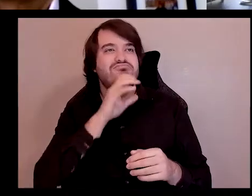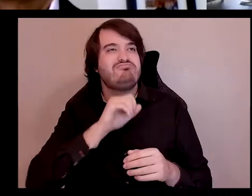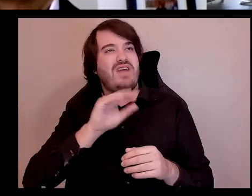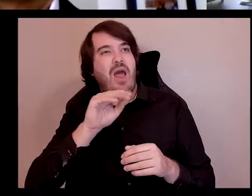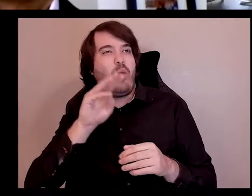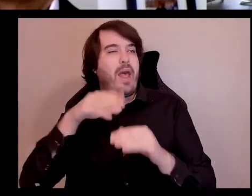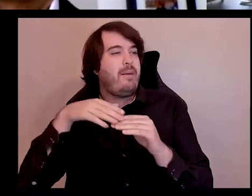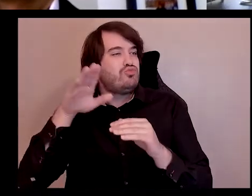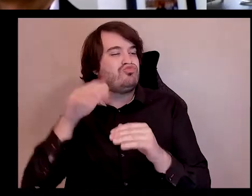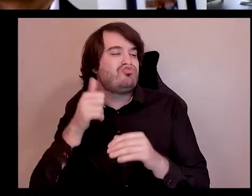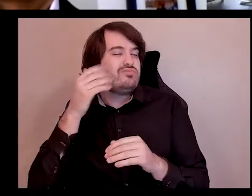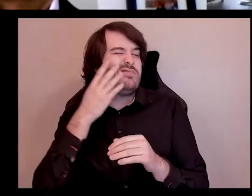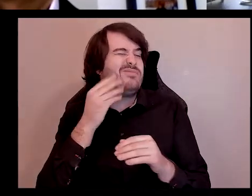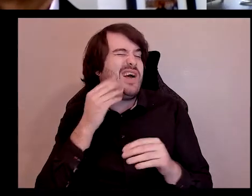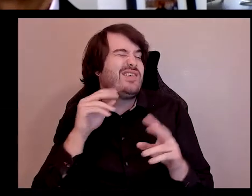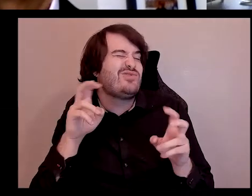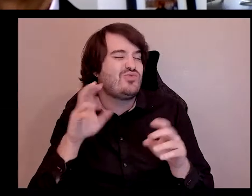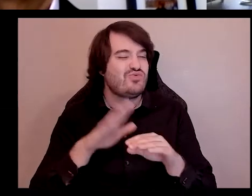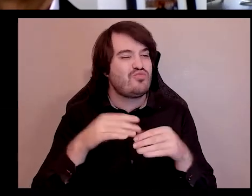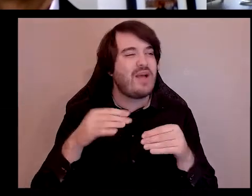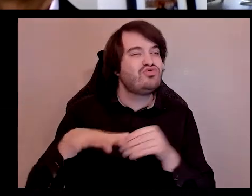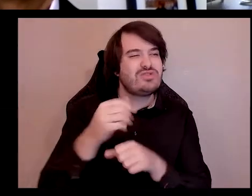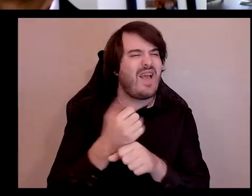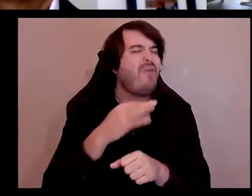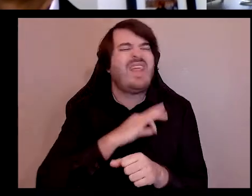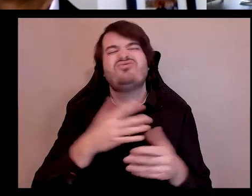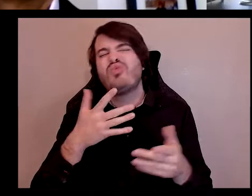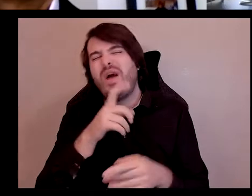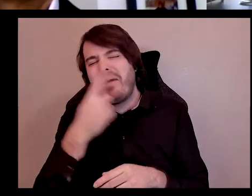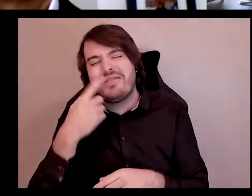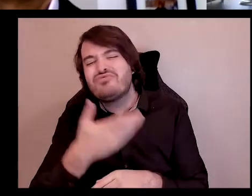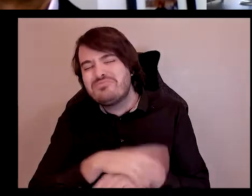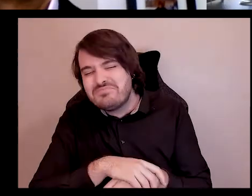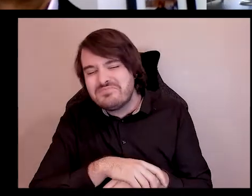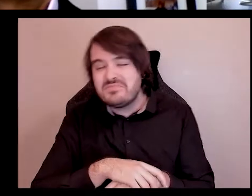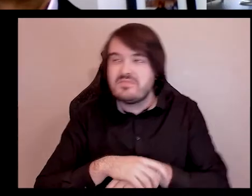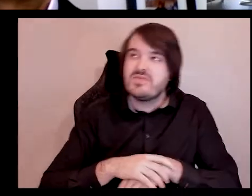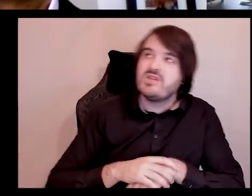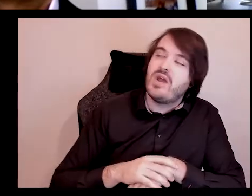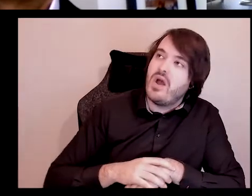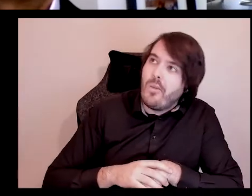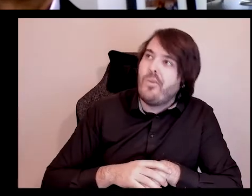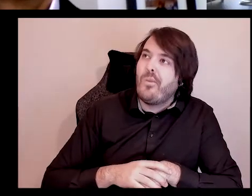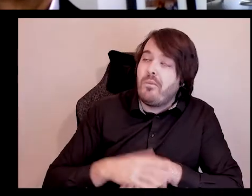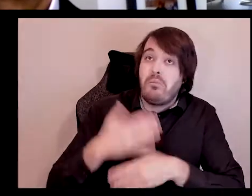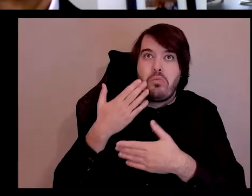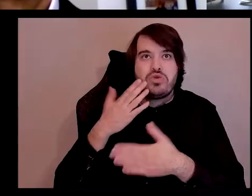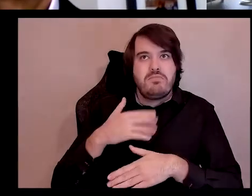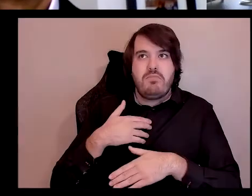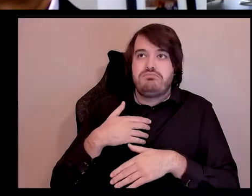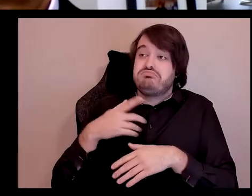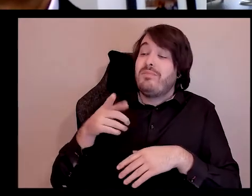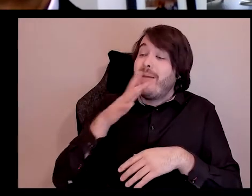avantages en général, là? Y a-t-il des savoirs en particulier là, qui font en sorte qu'une personne un peu plus mature sur le marché du travail peut avoir des